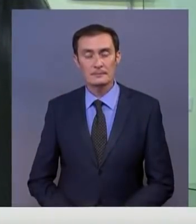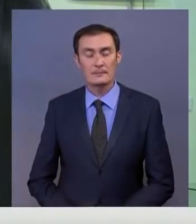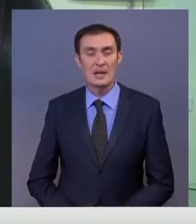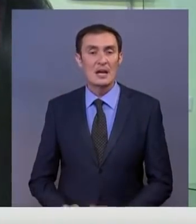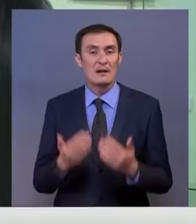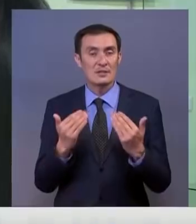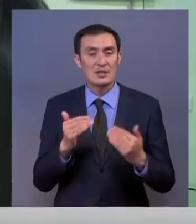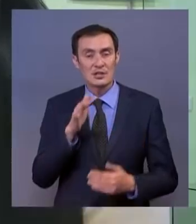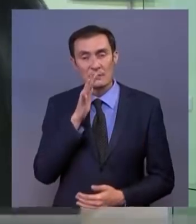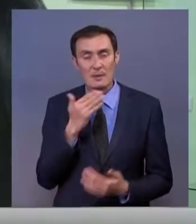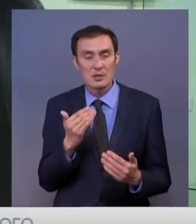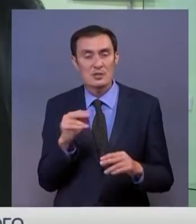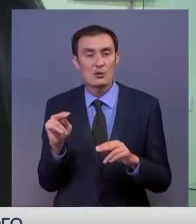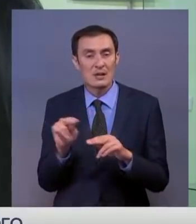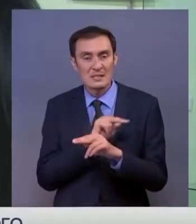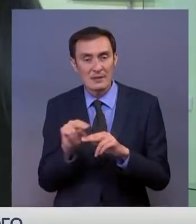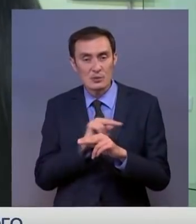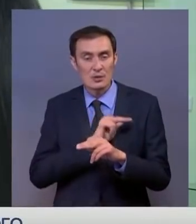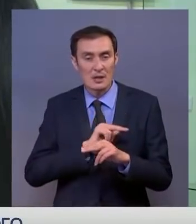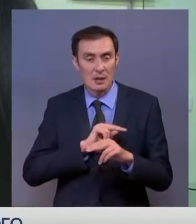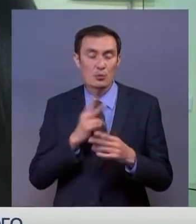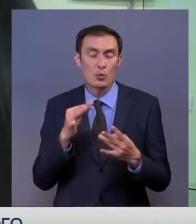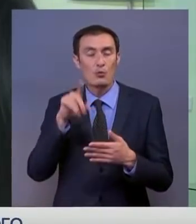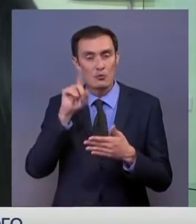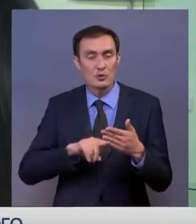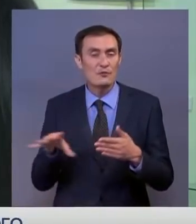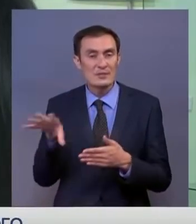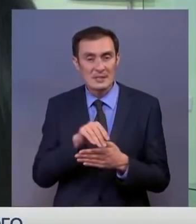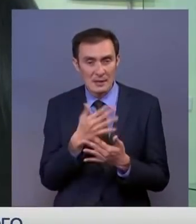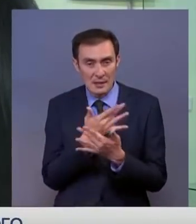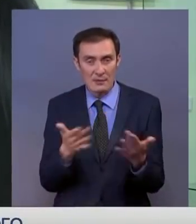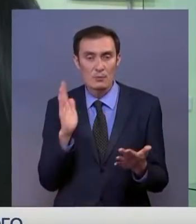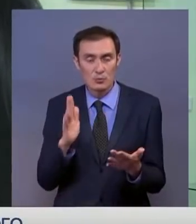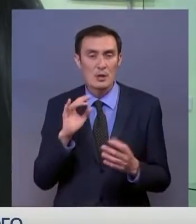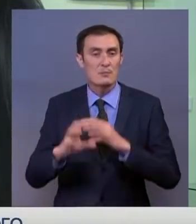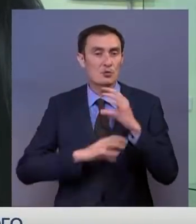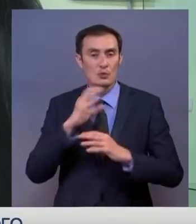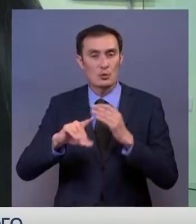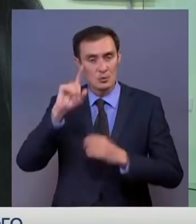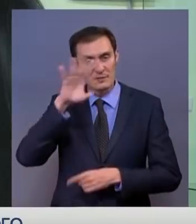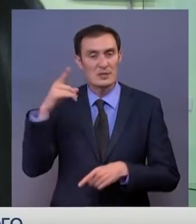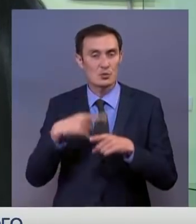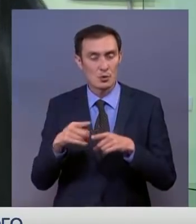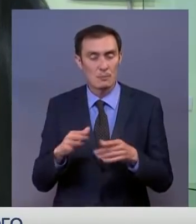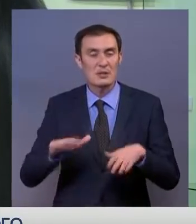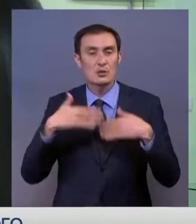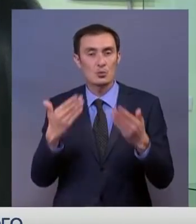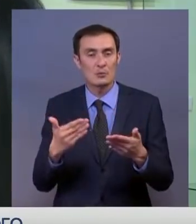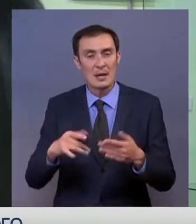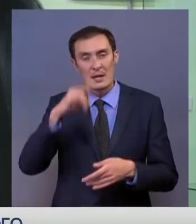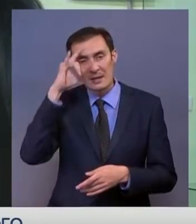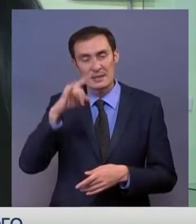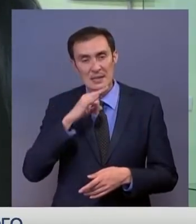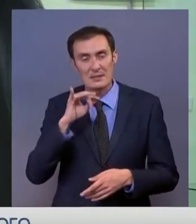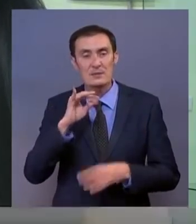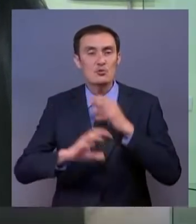В настоящее время еще идут реставрационные работы. Мы уверены, что все артефакты получат международную известность. Мы презентуем их на